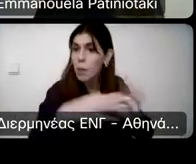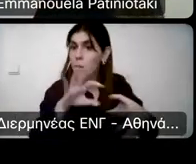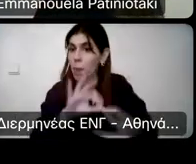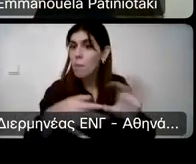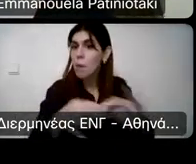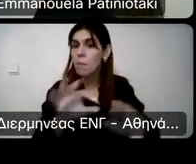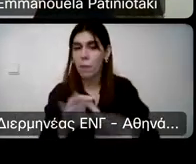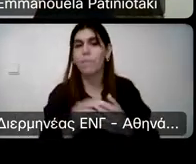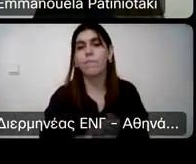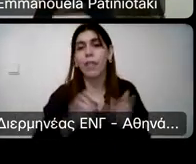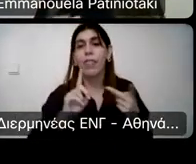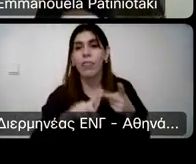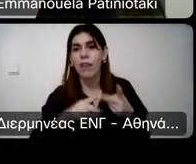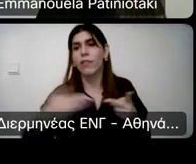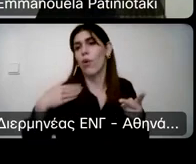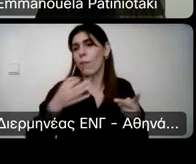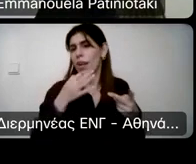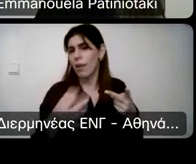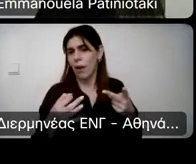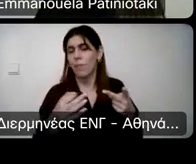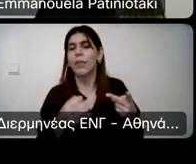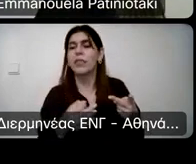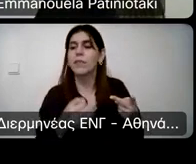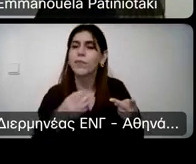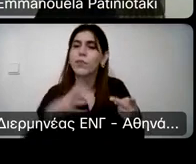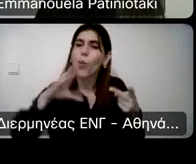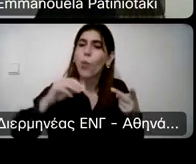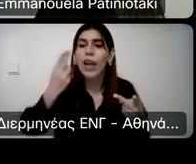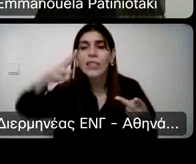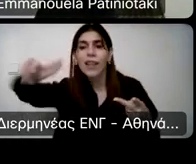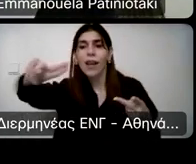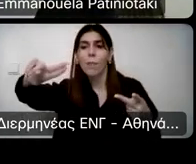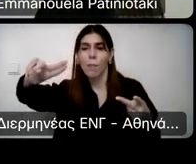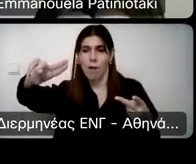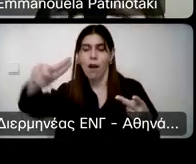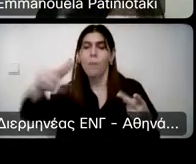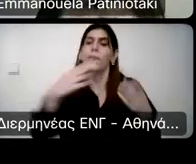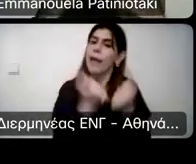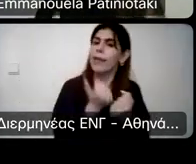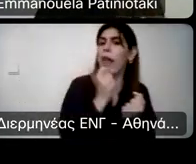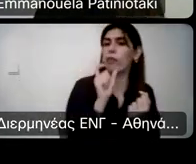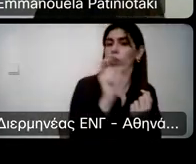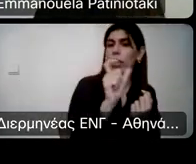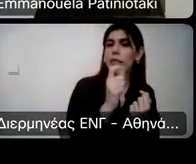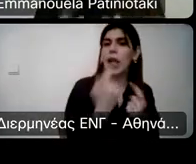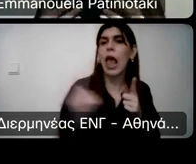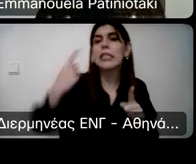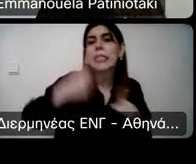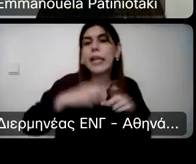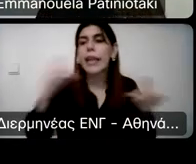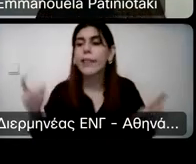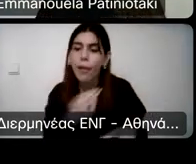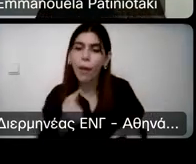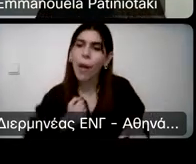είναι ο στιγματιστικός λόγος. Πέρα από τη λανθασμένη ορολογία, βλέπουμε και χρήση της ορολογίας σε περιβάλλοντα θλίψης για